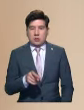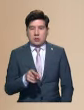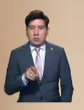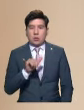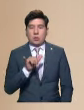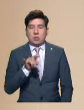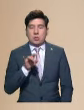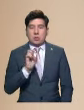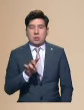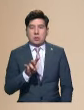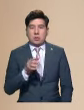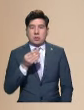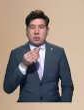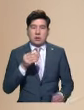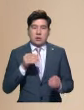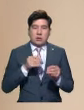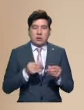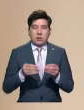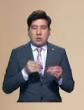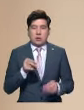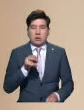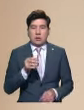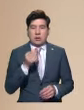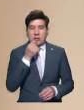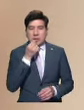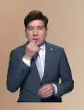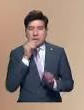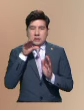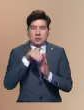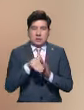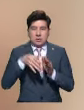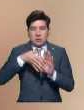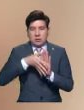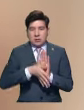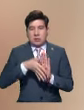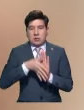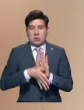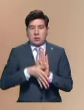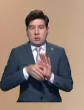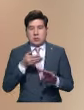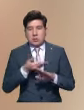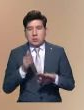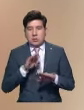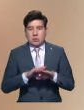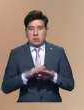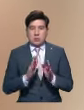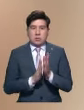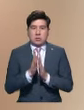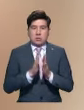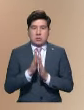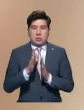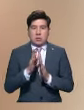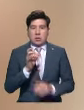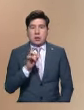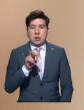көбінесе дәнімен сабағында тамыры күрделі болып өседі. Және бұл